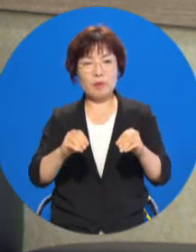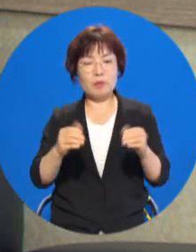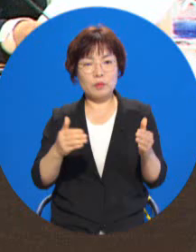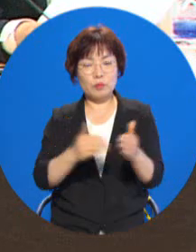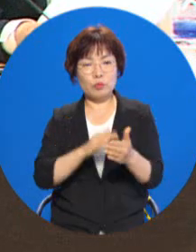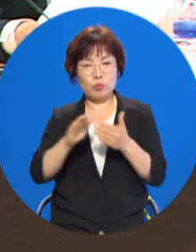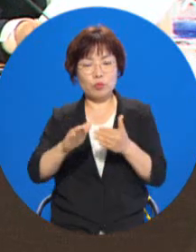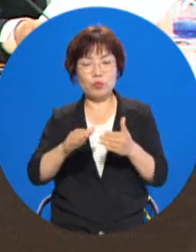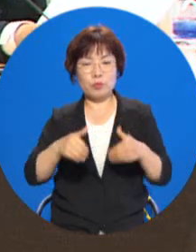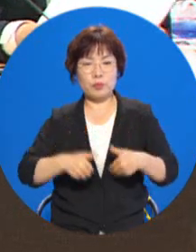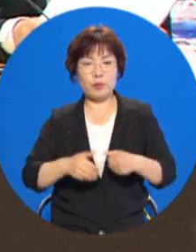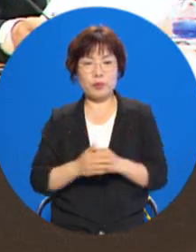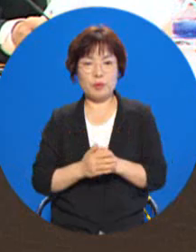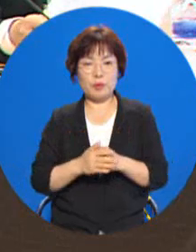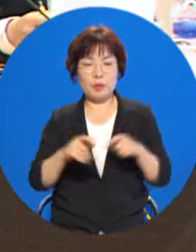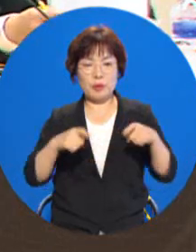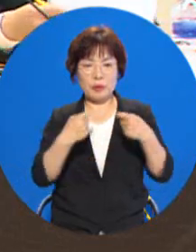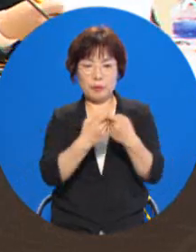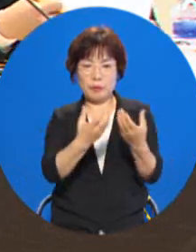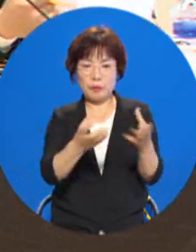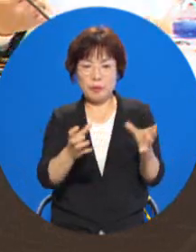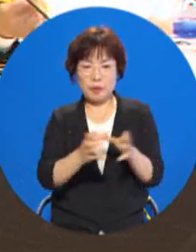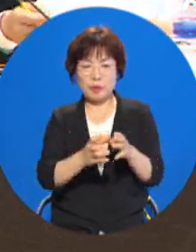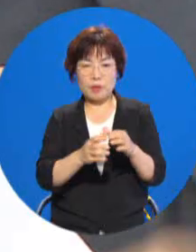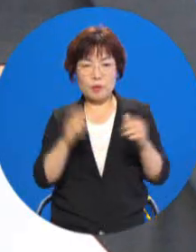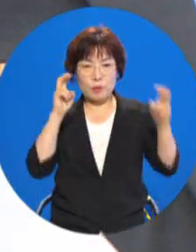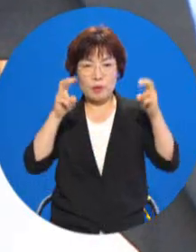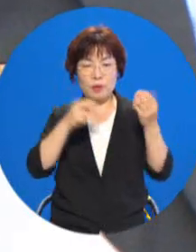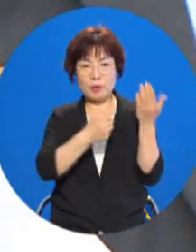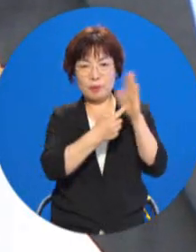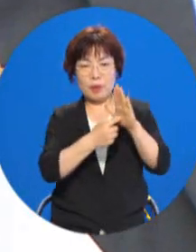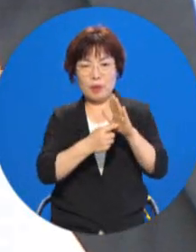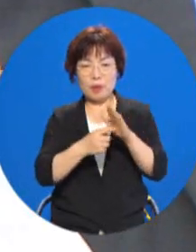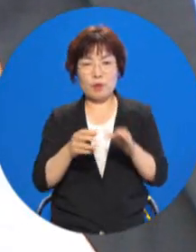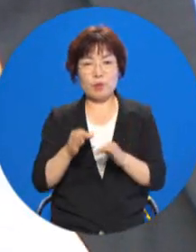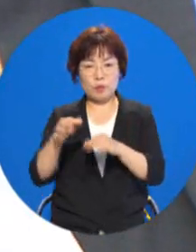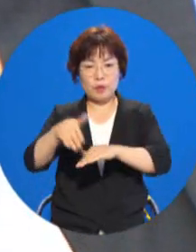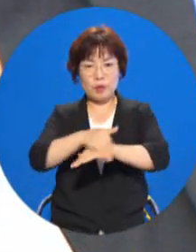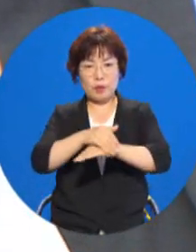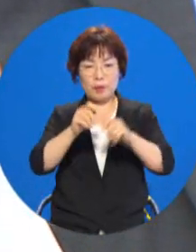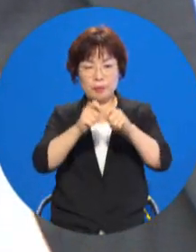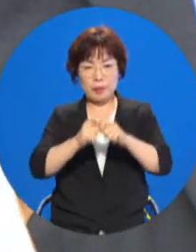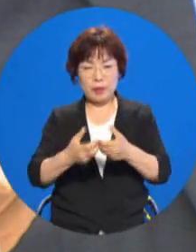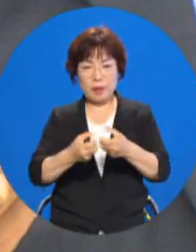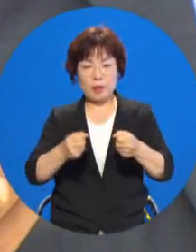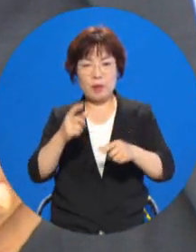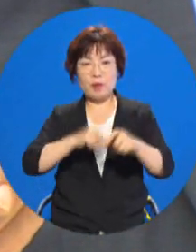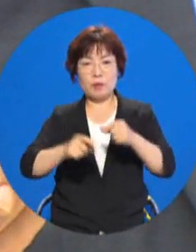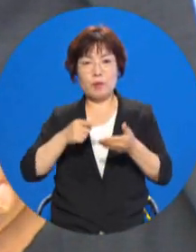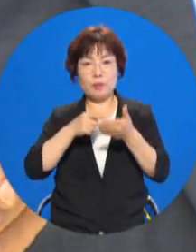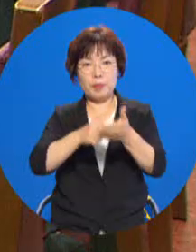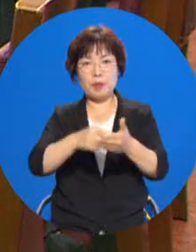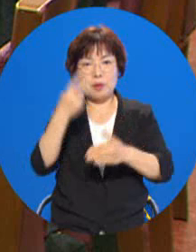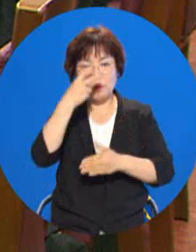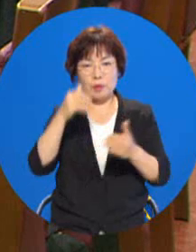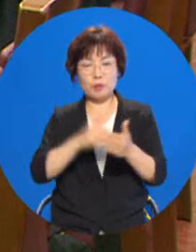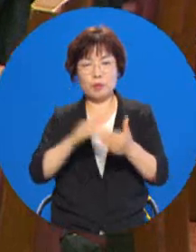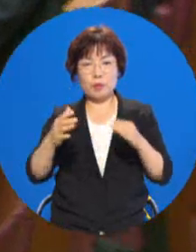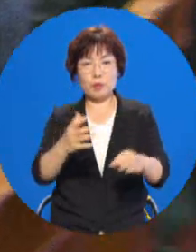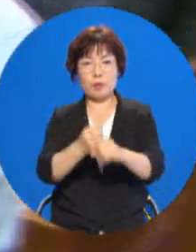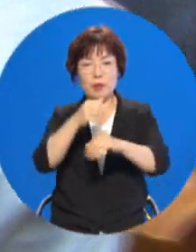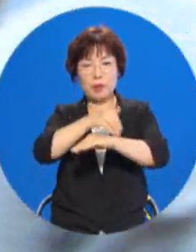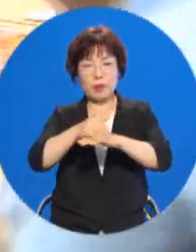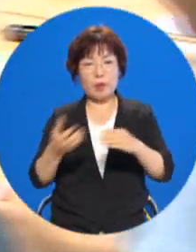돼야만이. 민관 협의체는 기업들이 발표한 시설 투자 계획의 세분화 등 추가 요구 사항을 검토한 뒤 종합